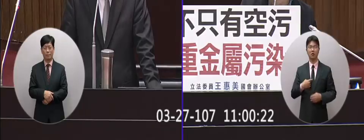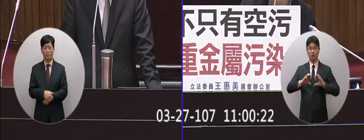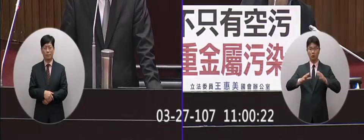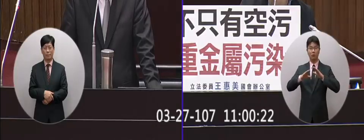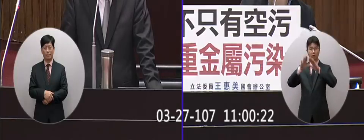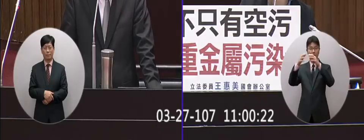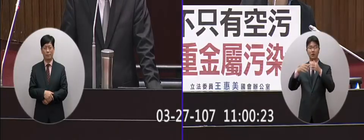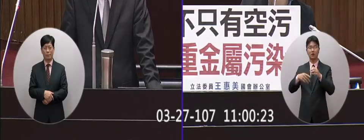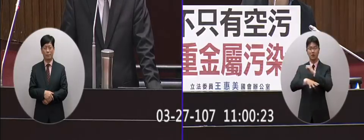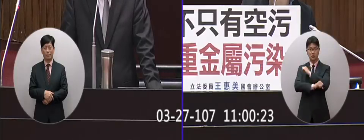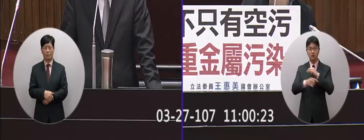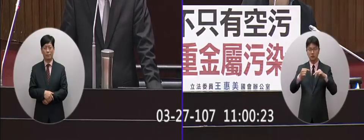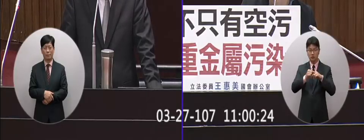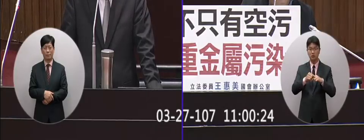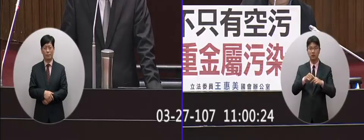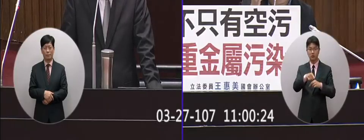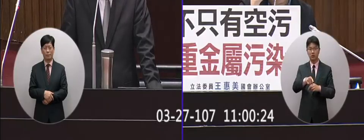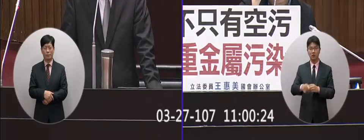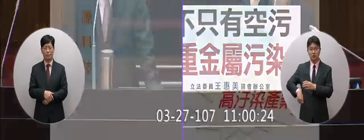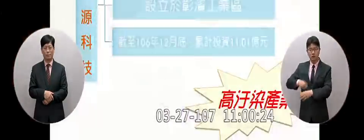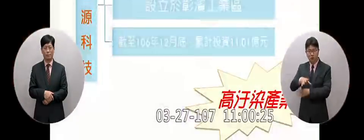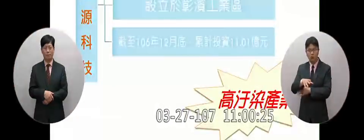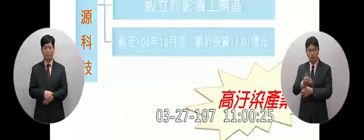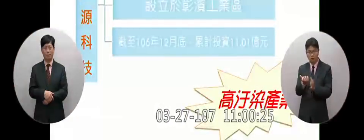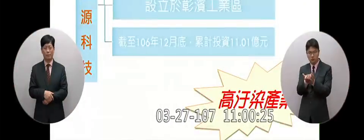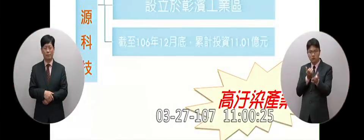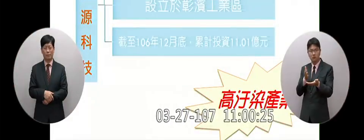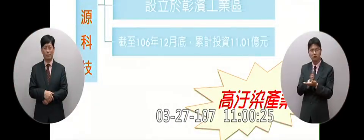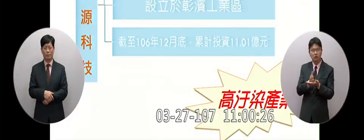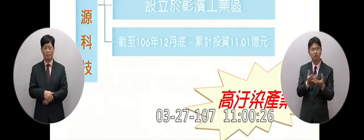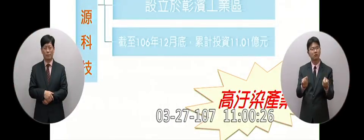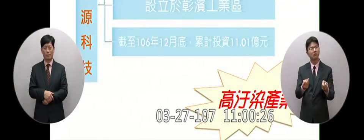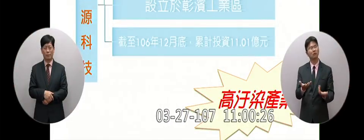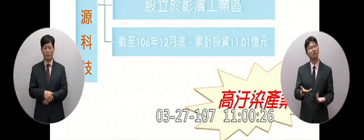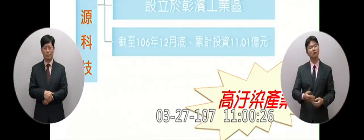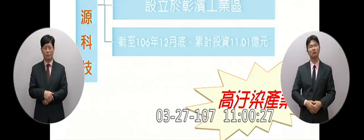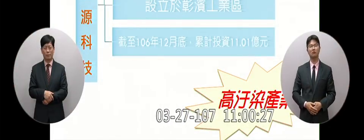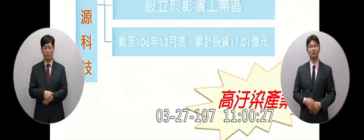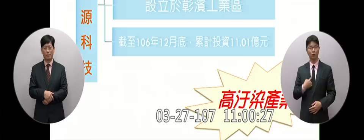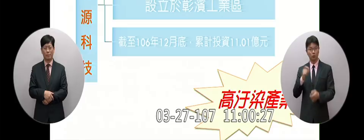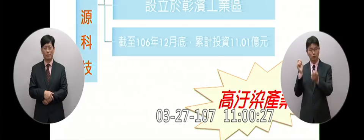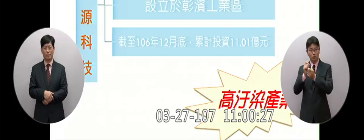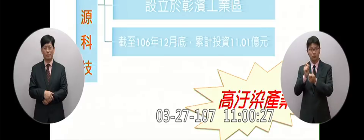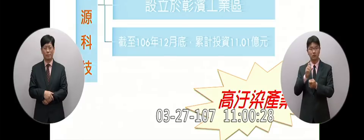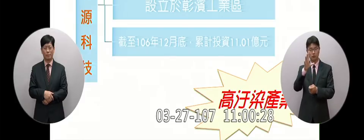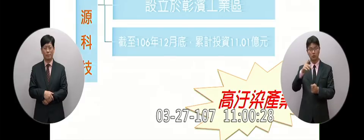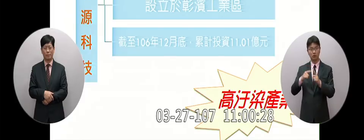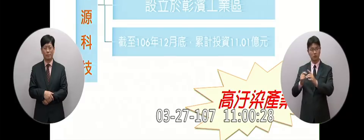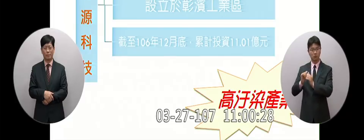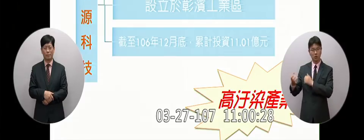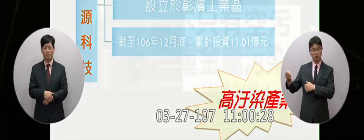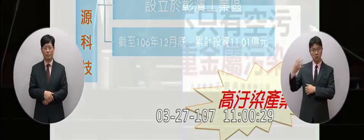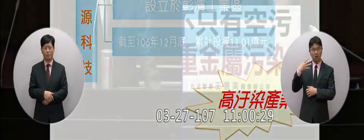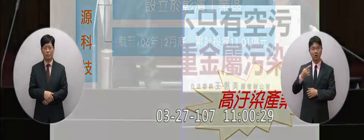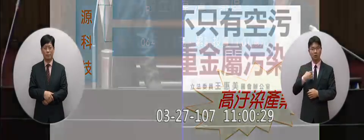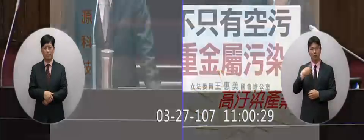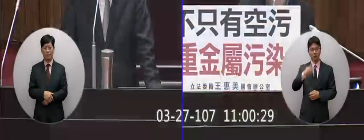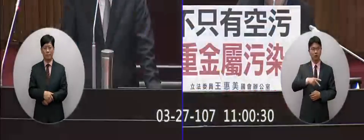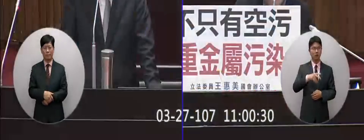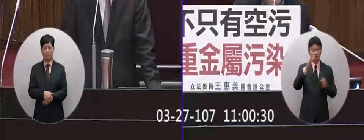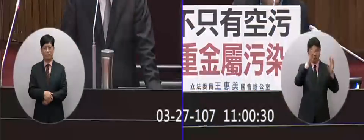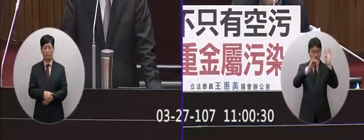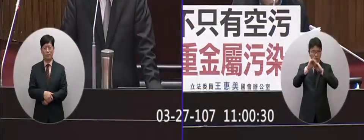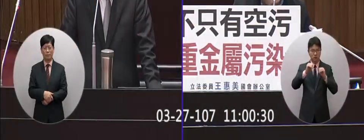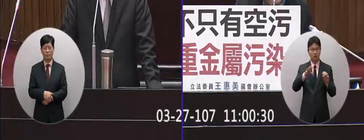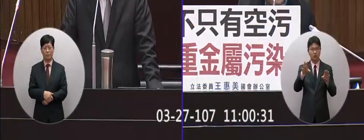基金哦在做投资，难道都没有去做相关的一个评估吗？我最近哦有民众跟我澄清，我去调了一些相关的一个